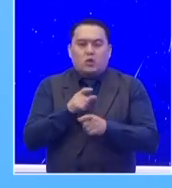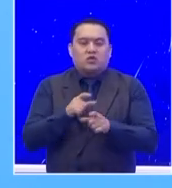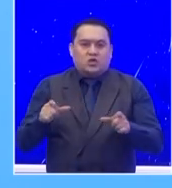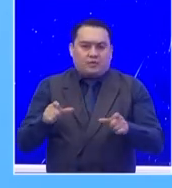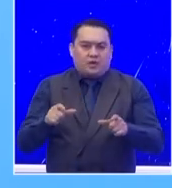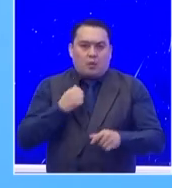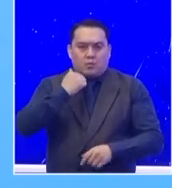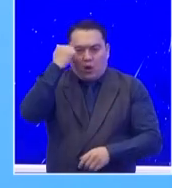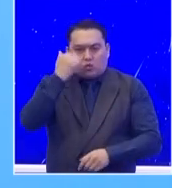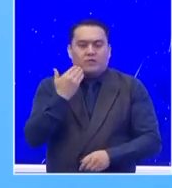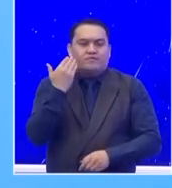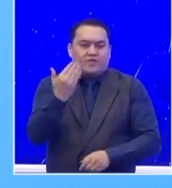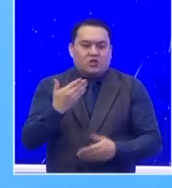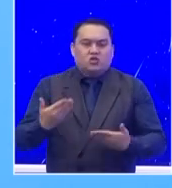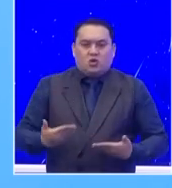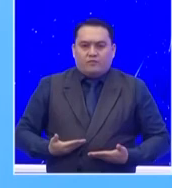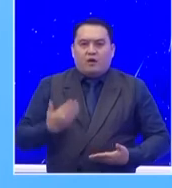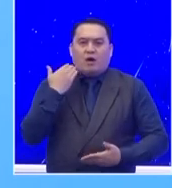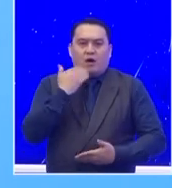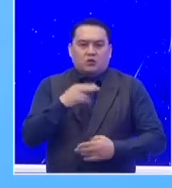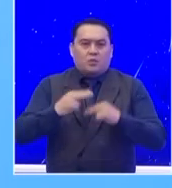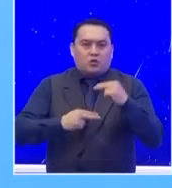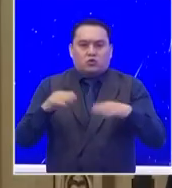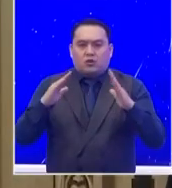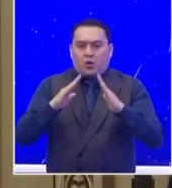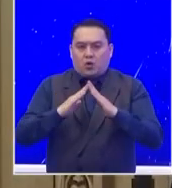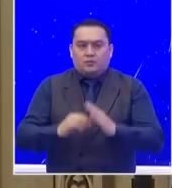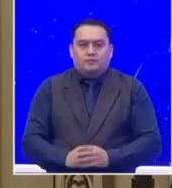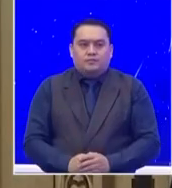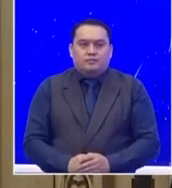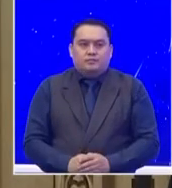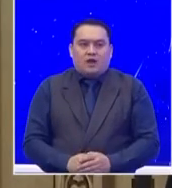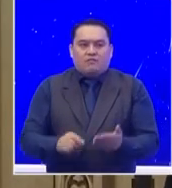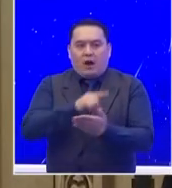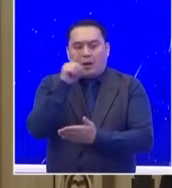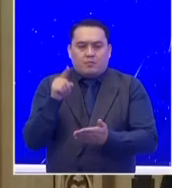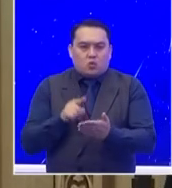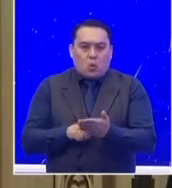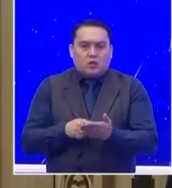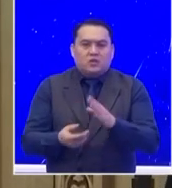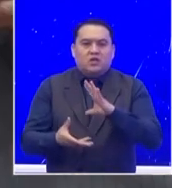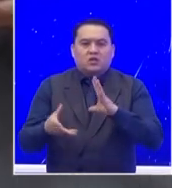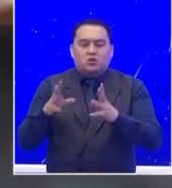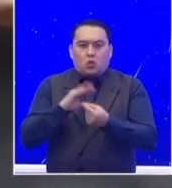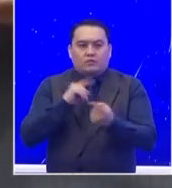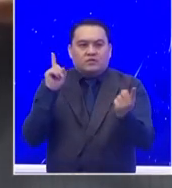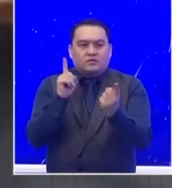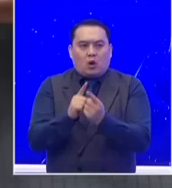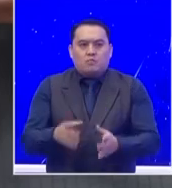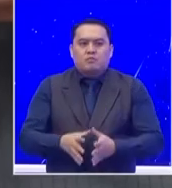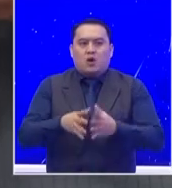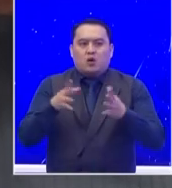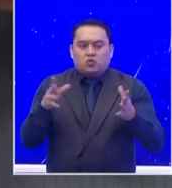Арыса. Благодаря вам мы живем в качественно построенных домах. Спектр вопросов, затронутых на итоговой встрече, был довольно